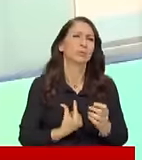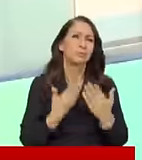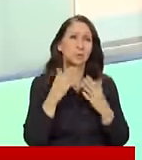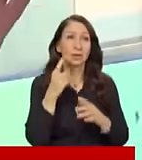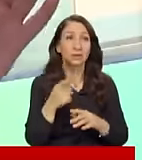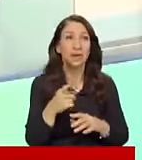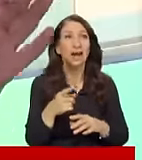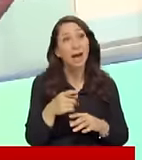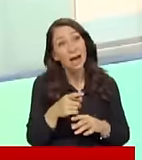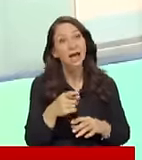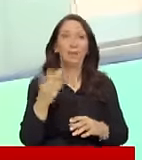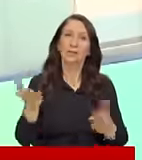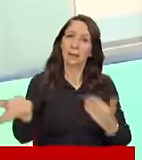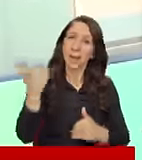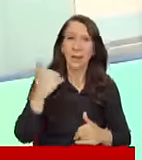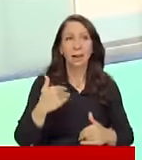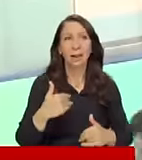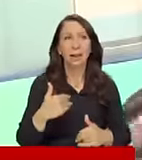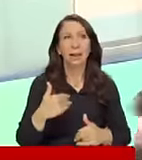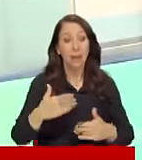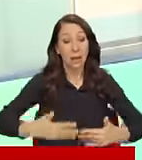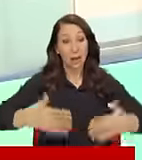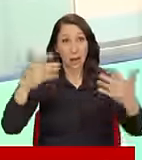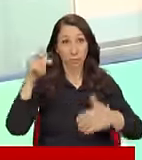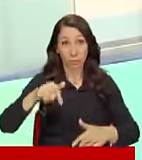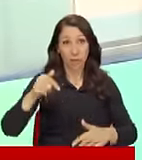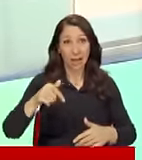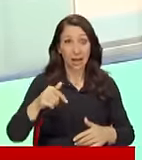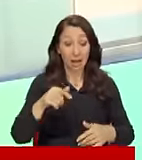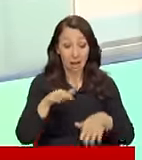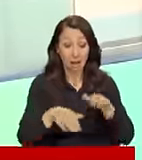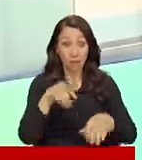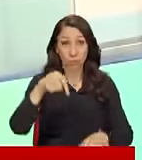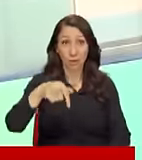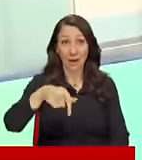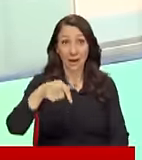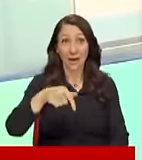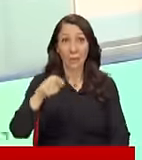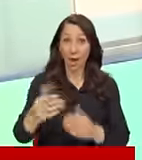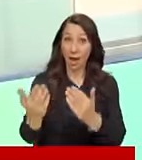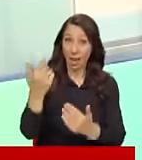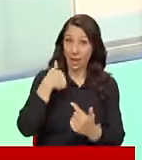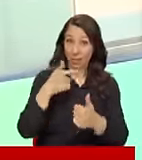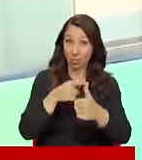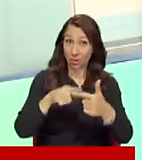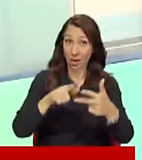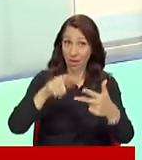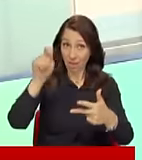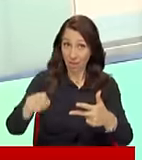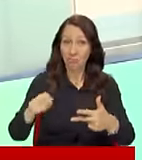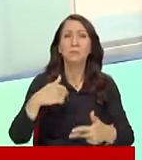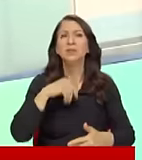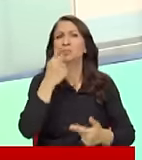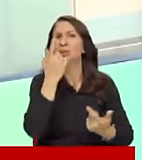dedi. Alın bakalım size hordi meydan. Kale oradaysa arşın burada. Bu adımları atın. Biz